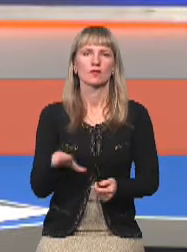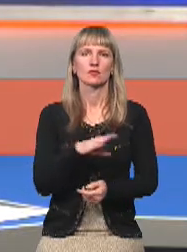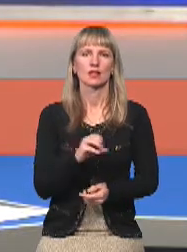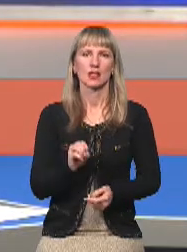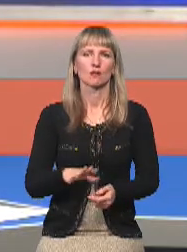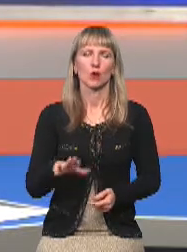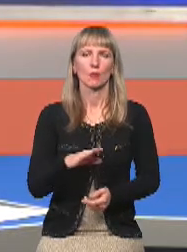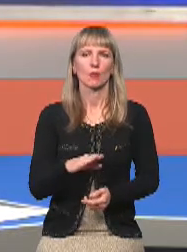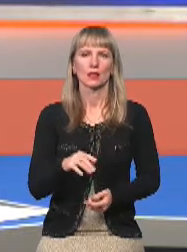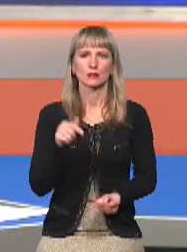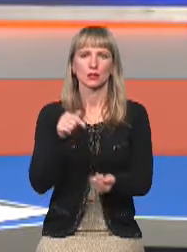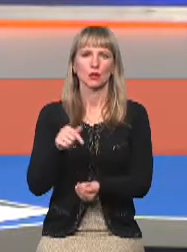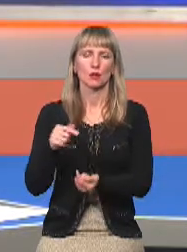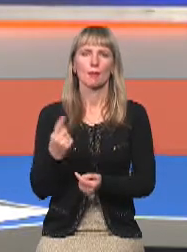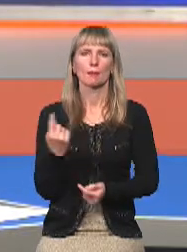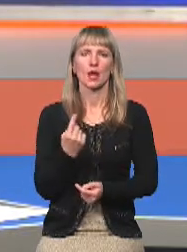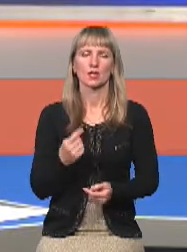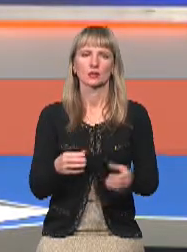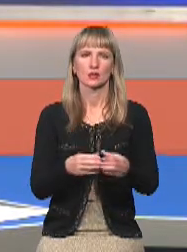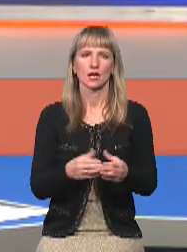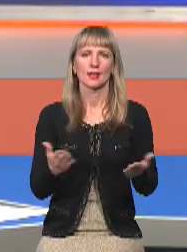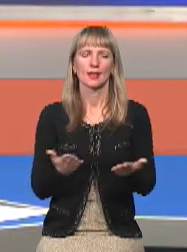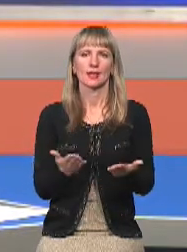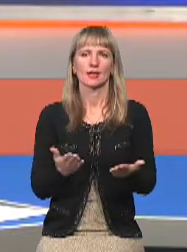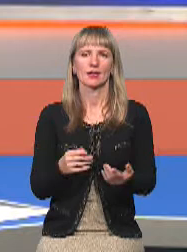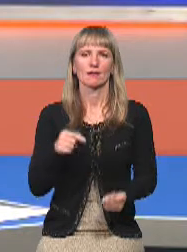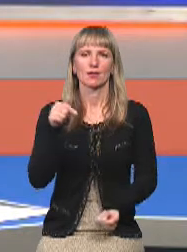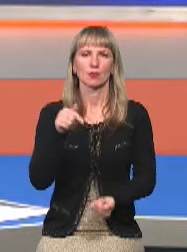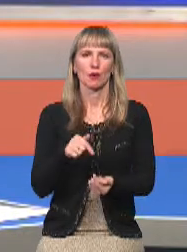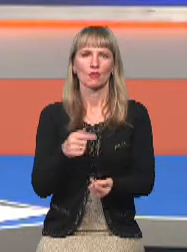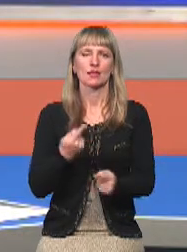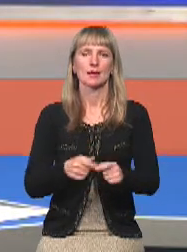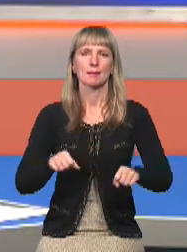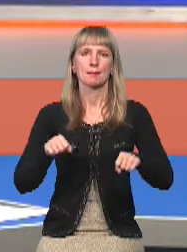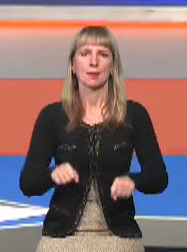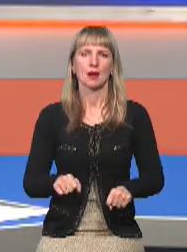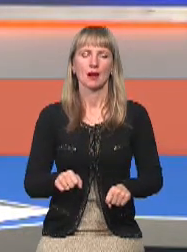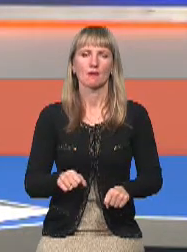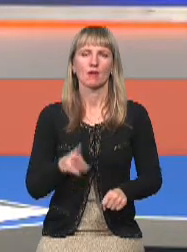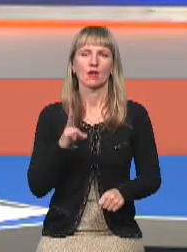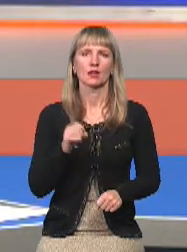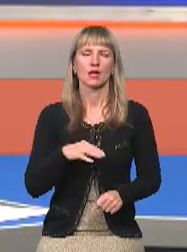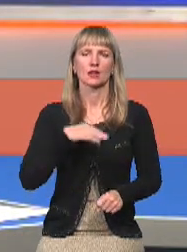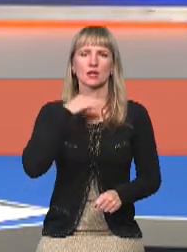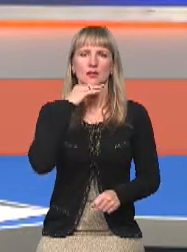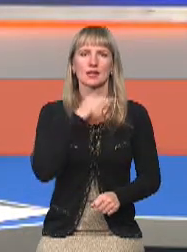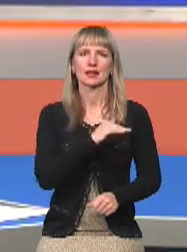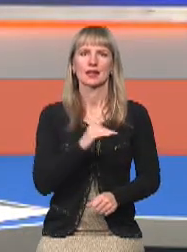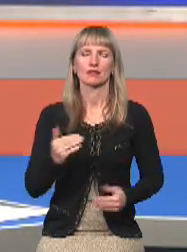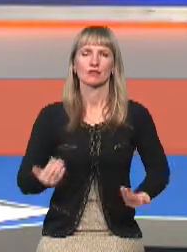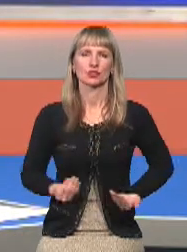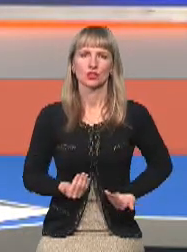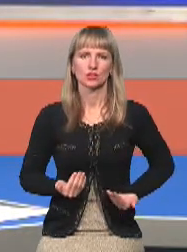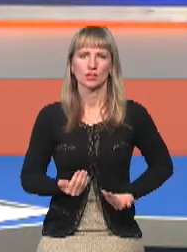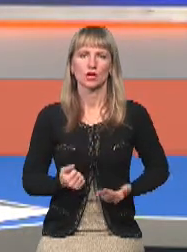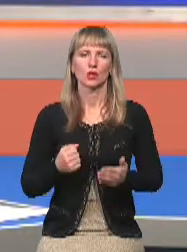європейських стандартів. Перший стандарт, який відповідає, це право на достатній рівень життя. От,